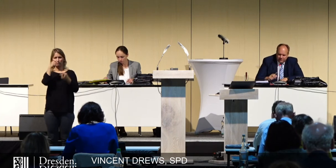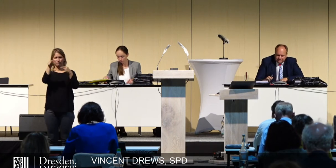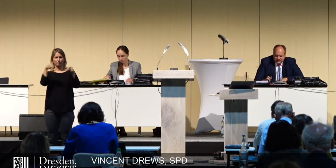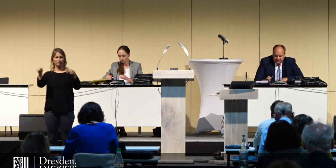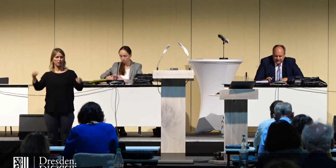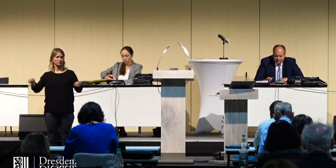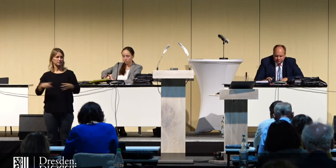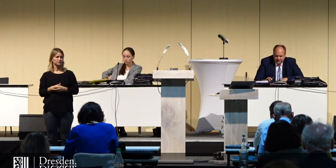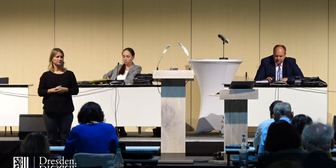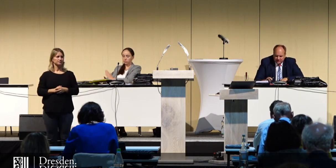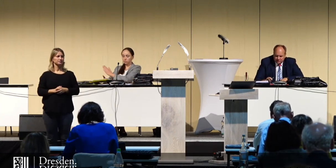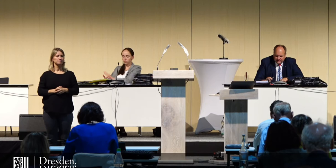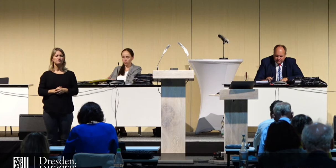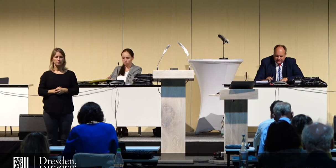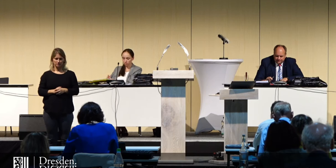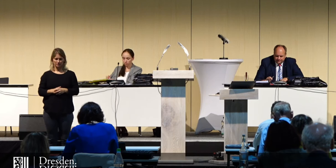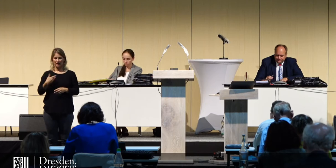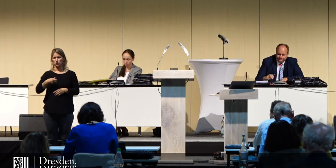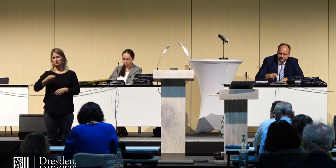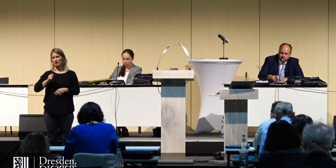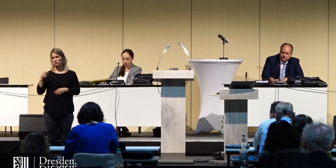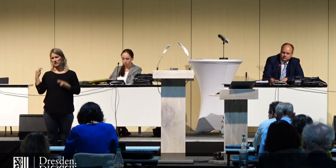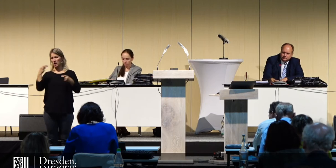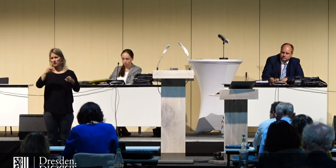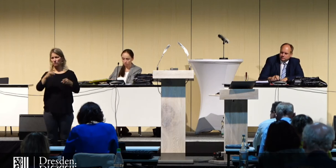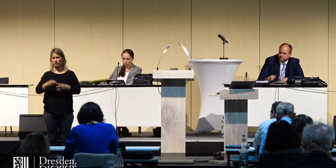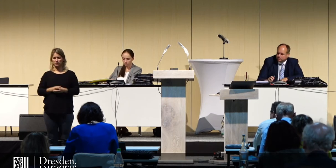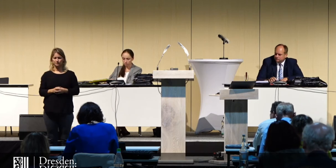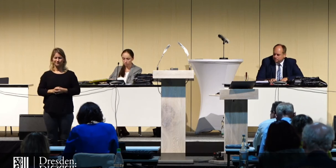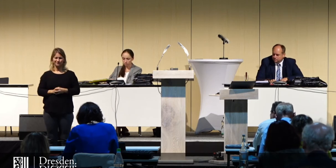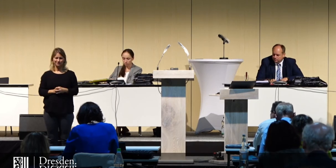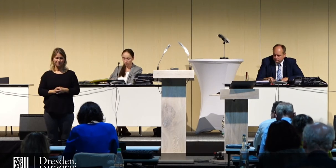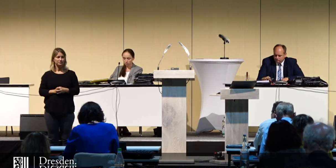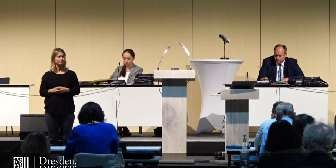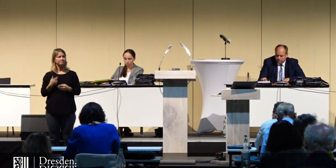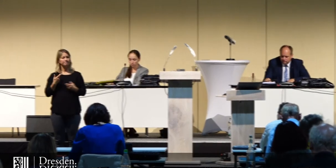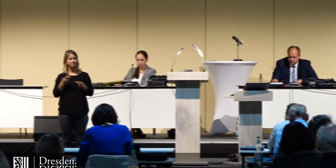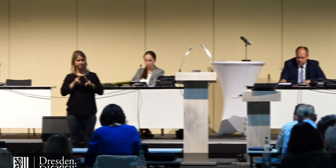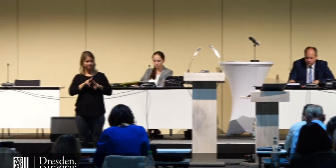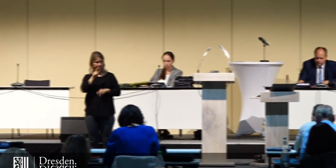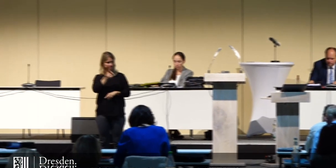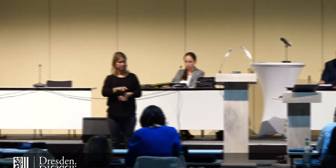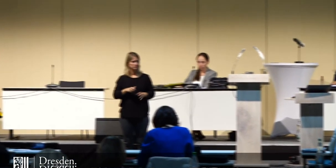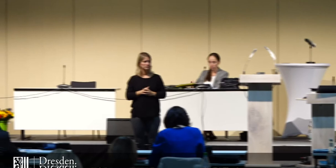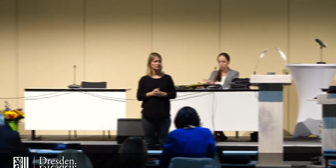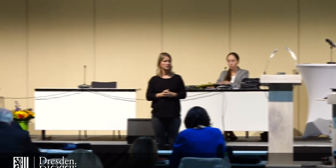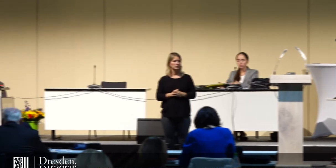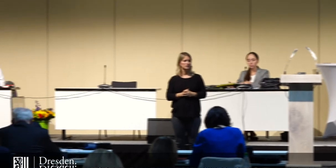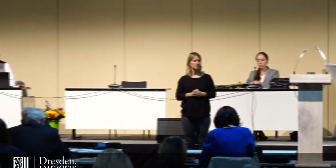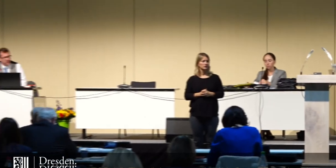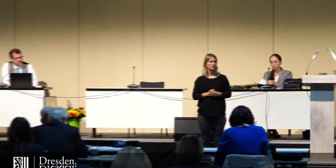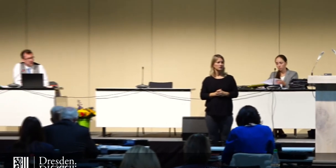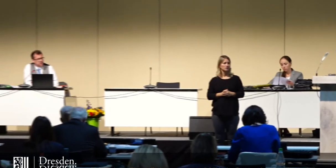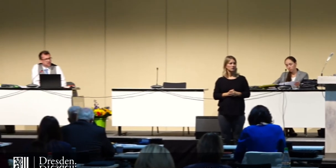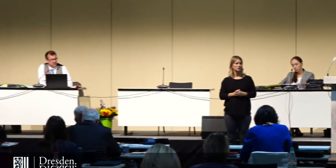Hier übernimmt die Beantwortung Herr Kollege Schmidt-Lamontin. Ja, sehr geehrter Herr Drews, also vielleicht, ich würde jetzt nicht